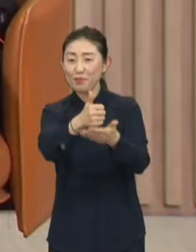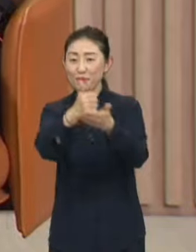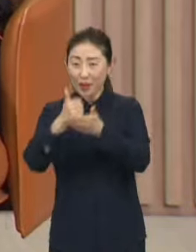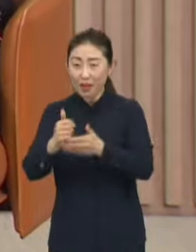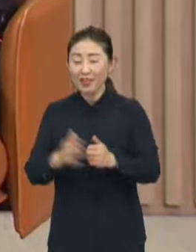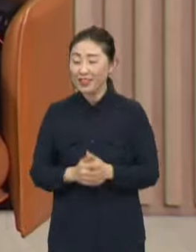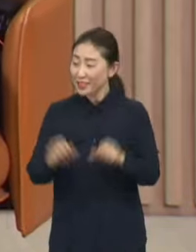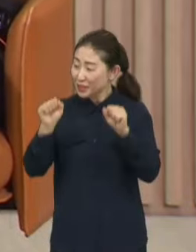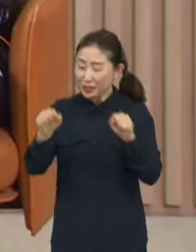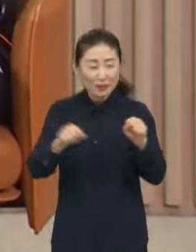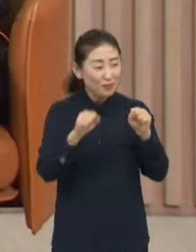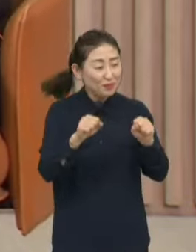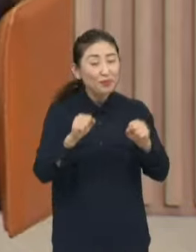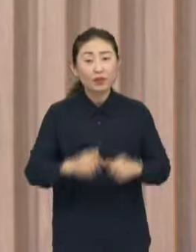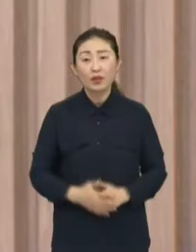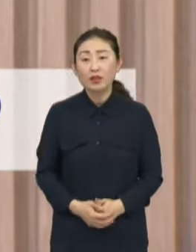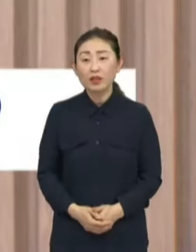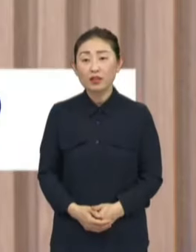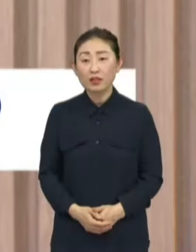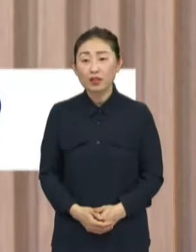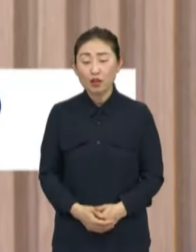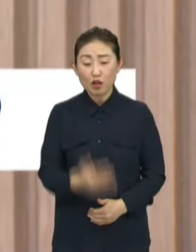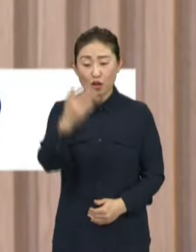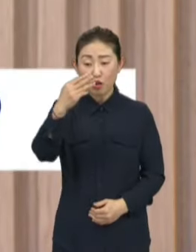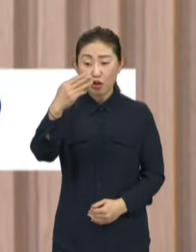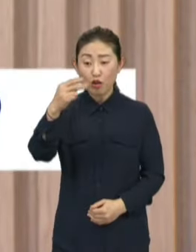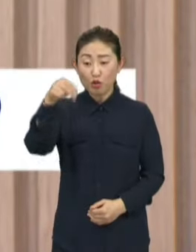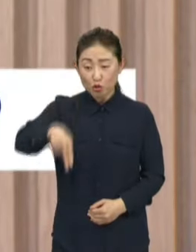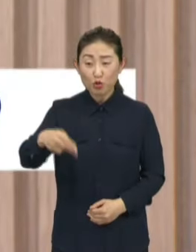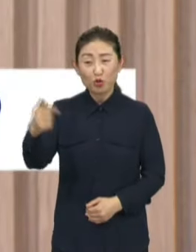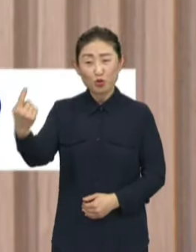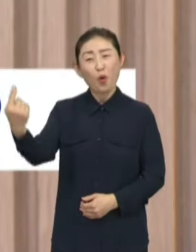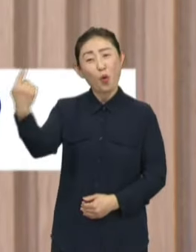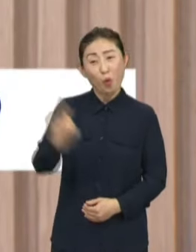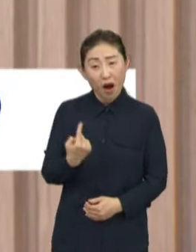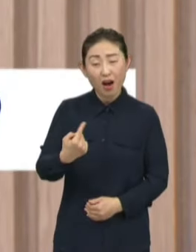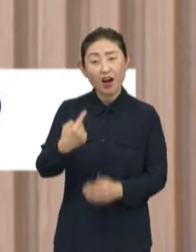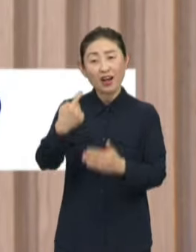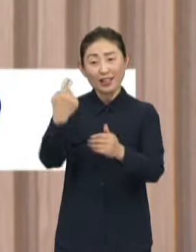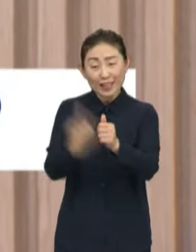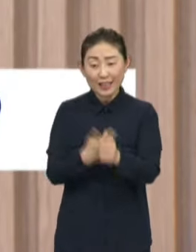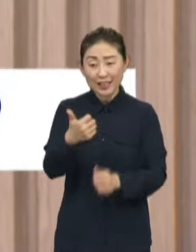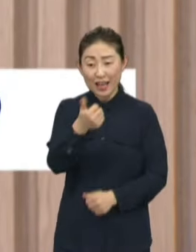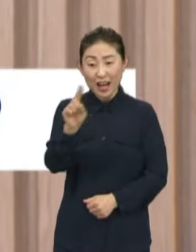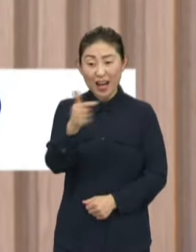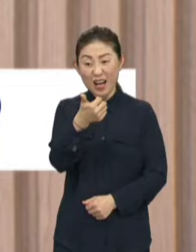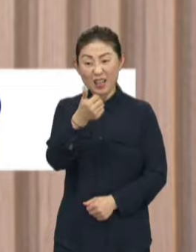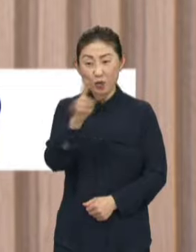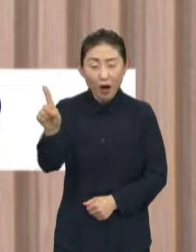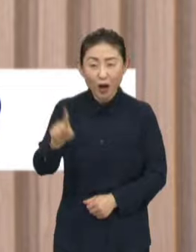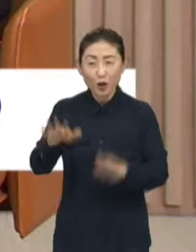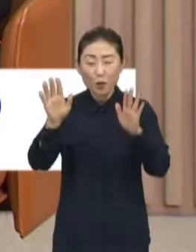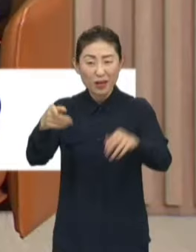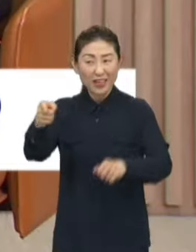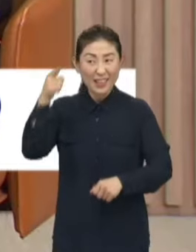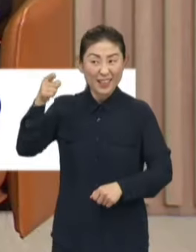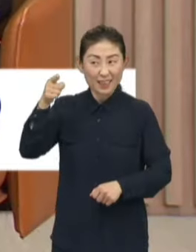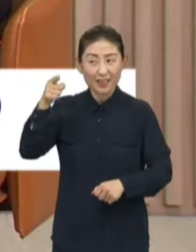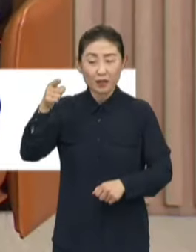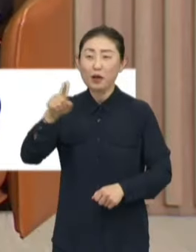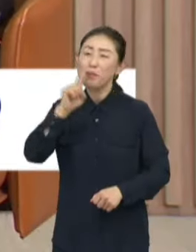안녕하십니까? 네, 안녕하세요. 네. 유현진 선수 입단으로 한화에그스가 단숨에 우승 후보로 꼽히고 있는데